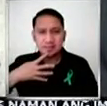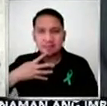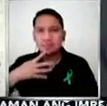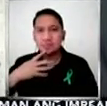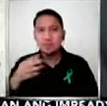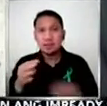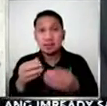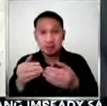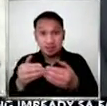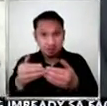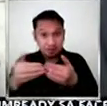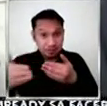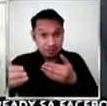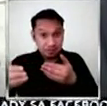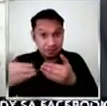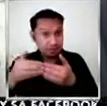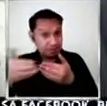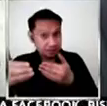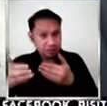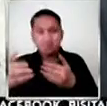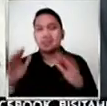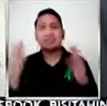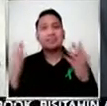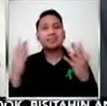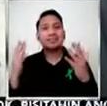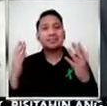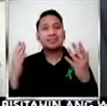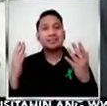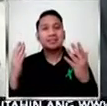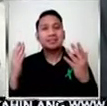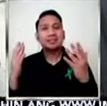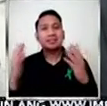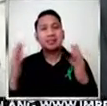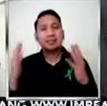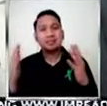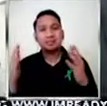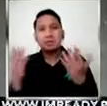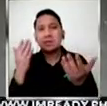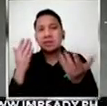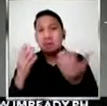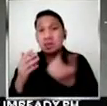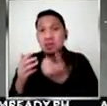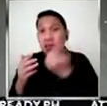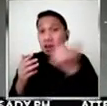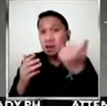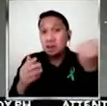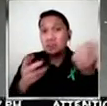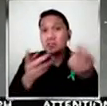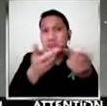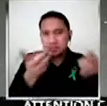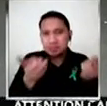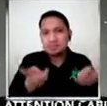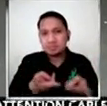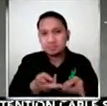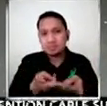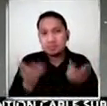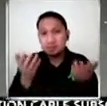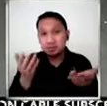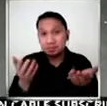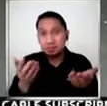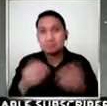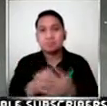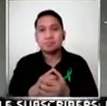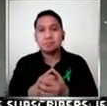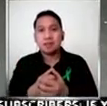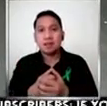it's necessary? Wala naman. We might address other places also in Manila. Kahapon, natapos ang